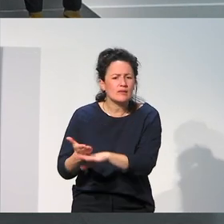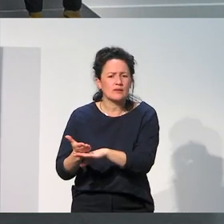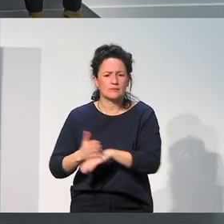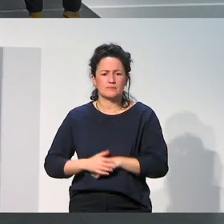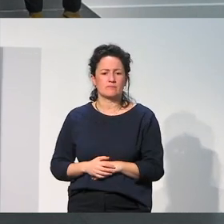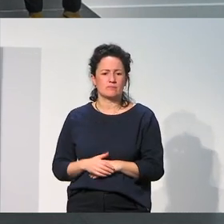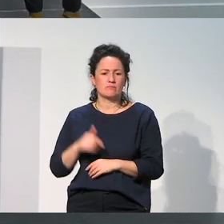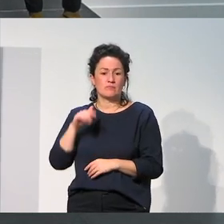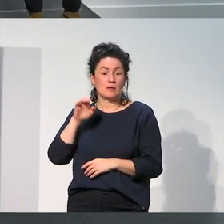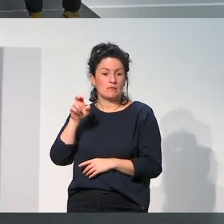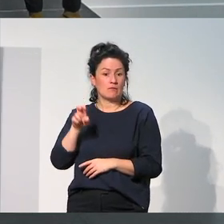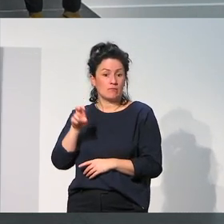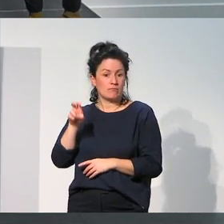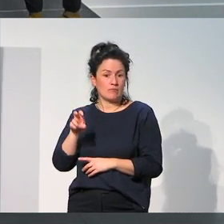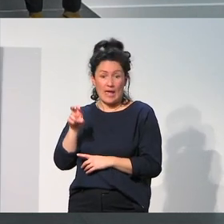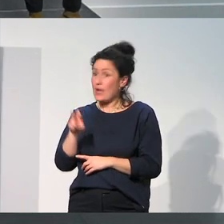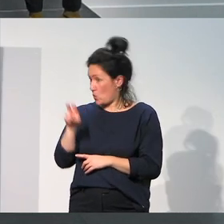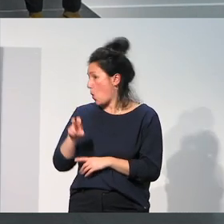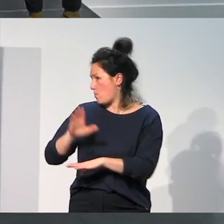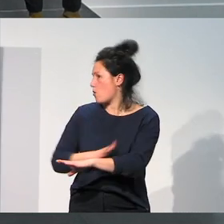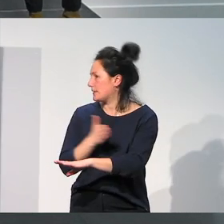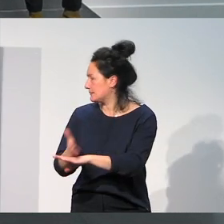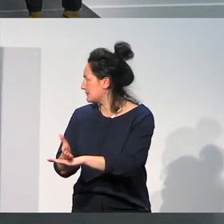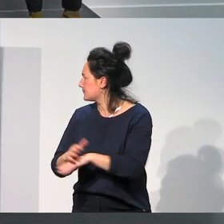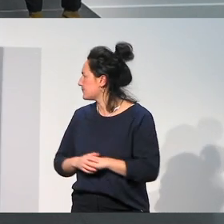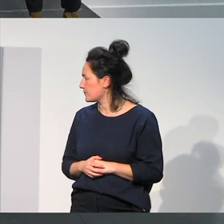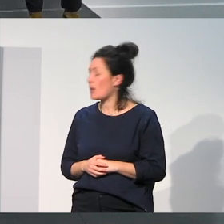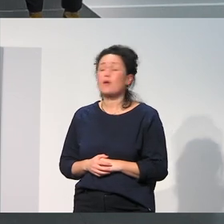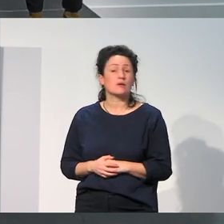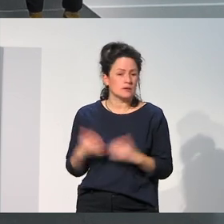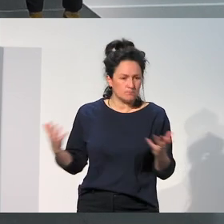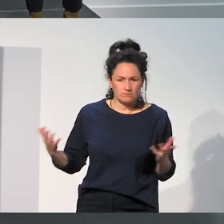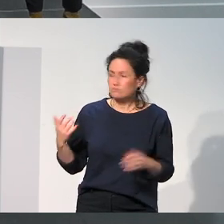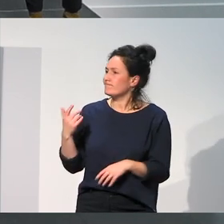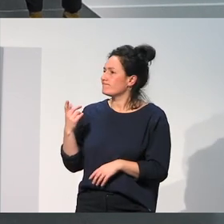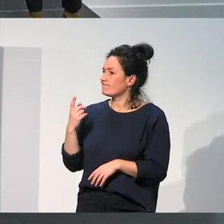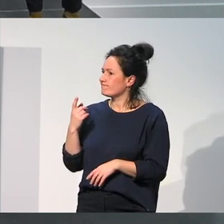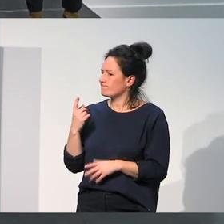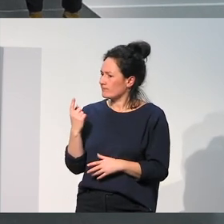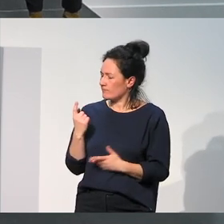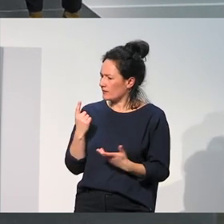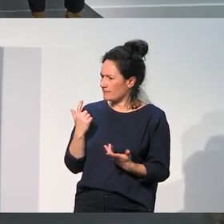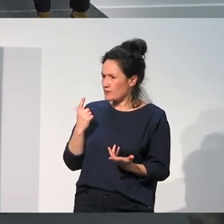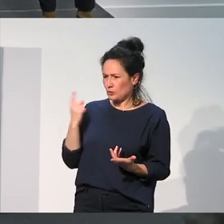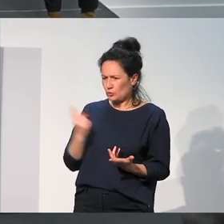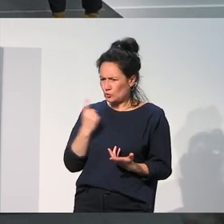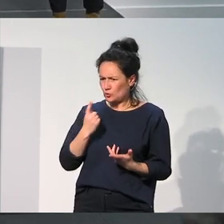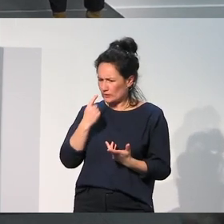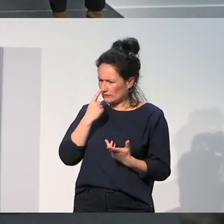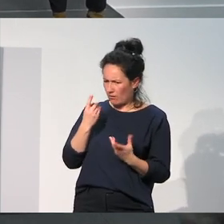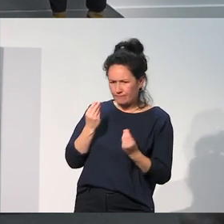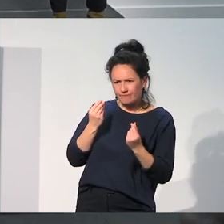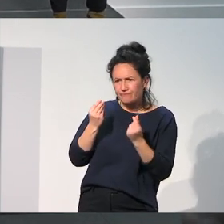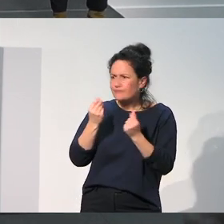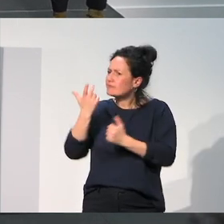de l'éco-poésie, mais ouais. je suis toujours, enfin, on doit être toujours embarrassé de parler de l'animal. Quand on